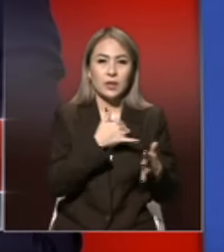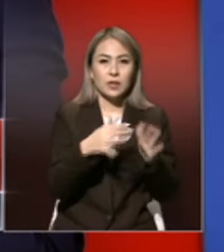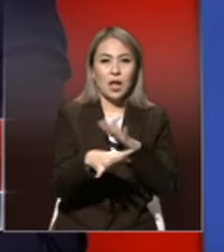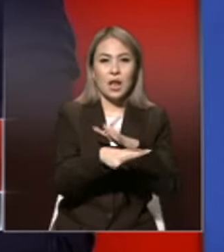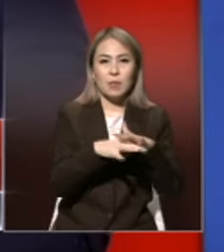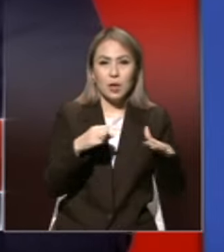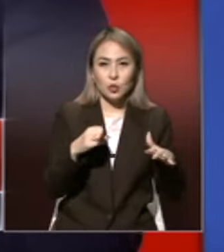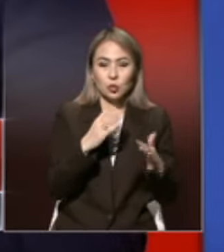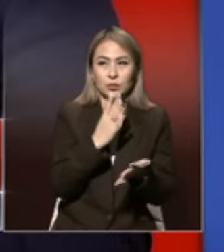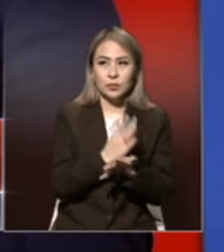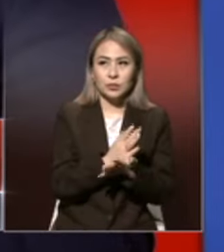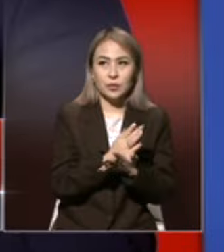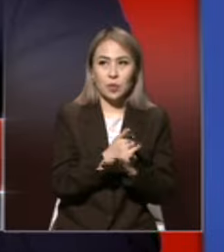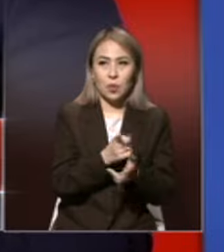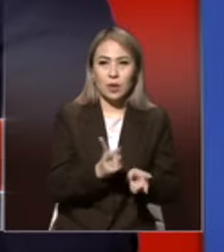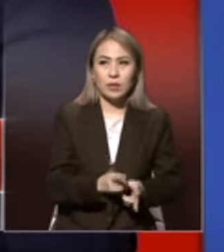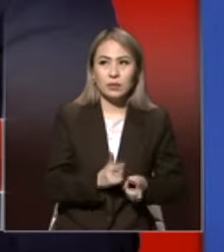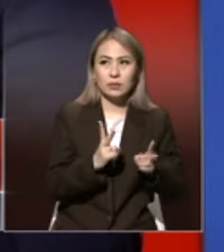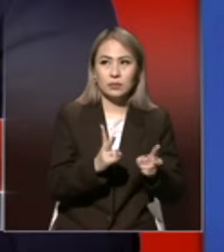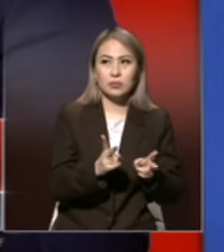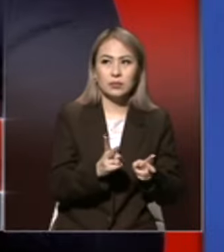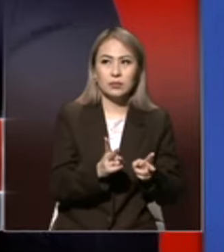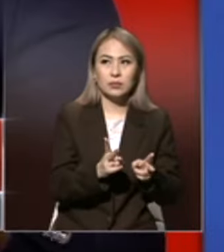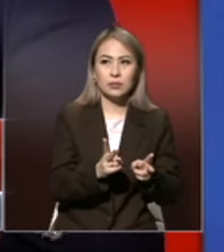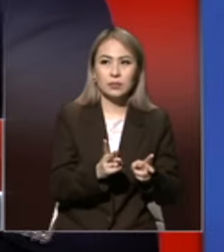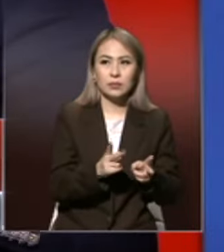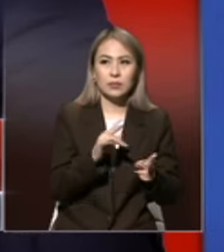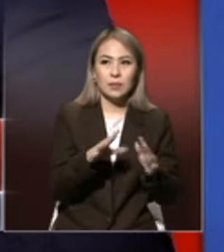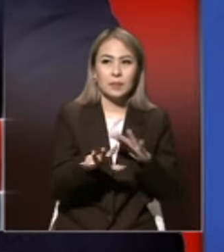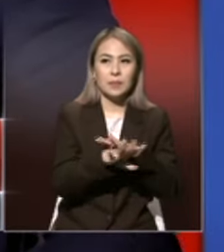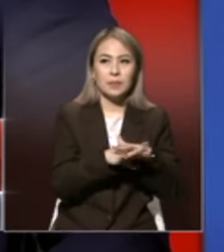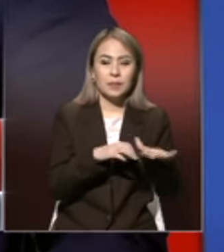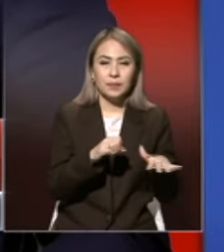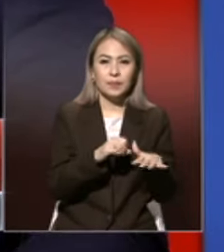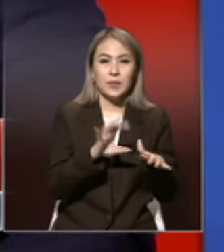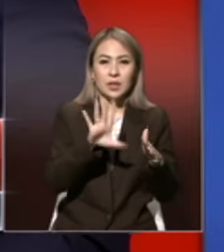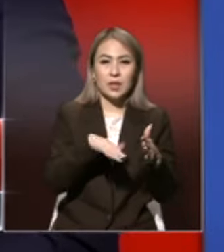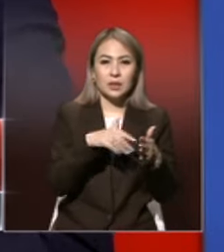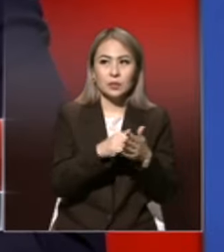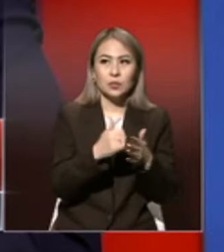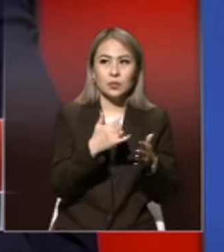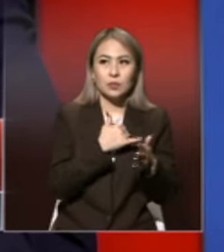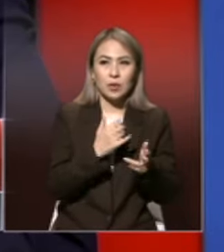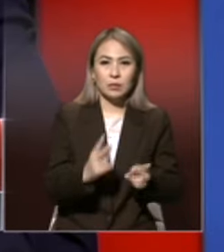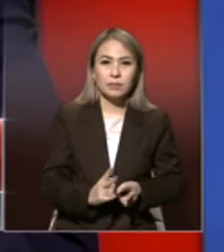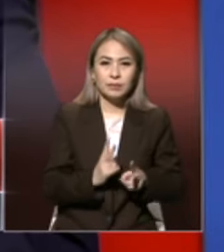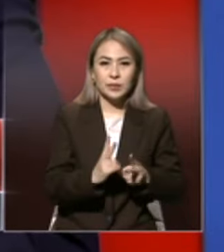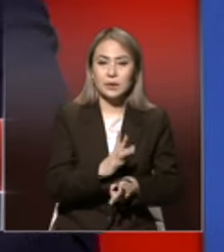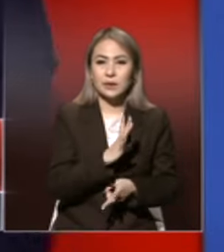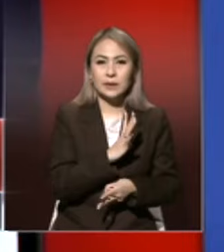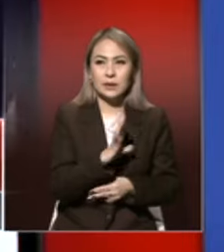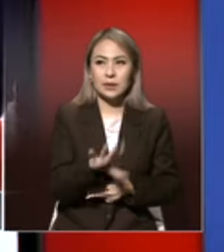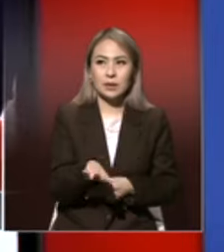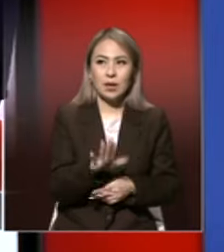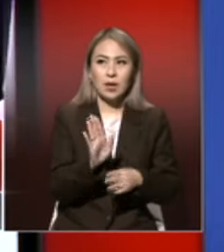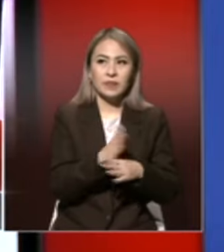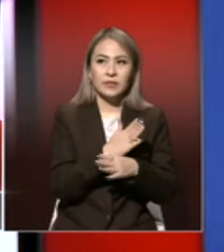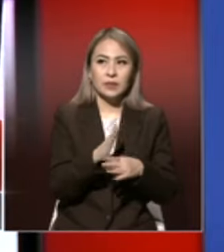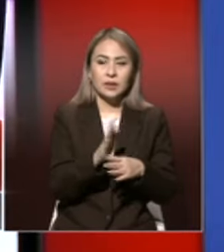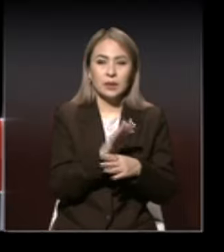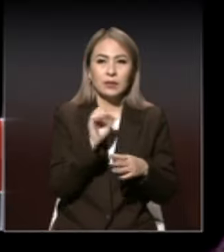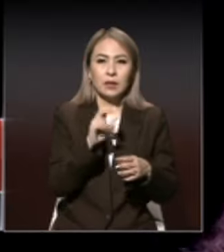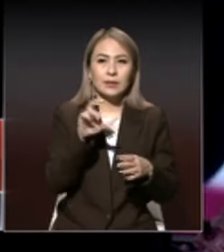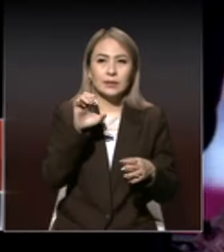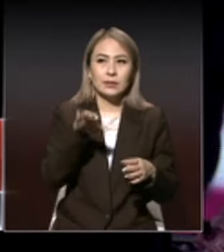иә? Жоқ, қылмыс қой. Адам ұрлығы. Қазір мен айтып тұрайын, алып қашу мысалы осы уақытқа дейін ол бізде қылмыс болып саналған жоқ, иә? То есть бөлек бап